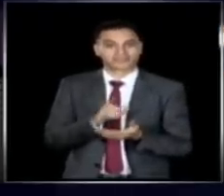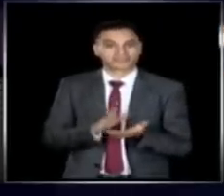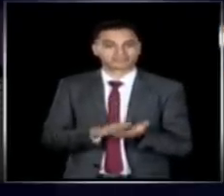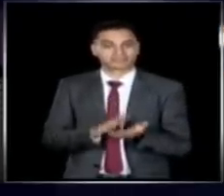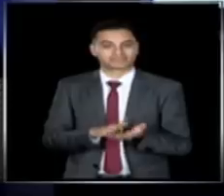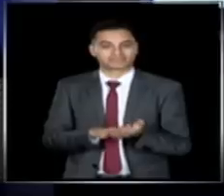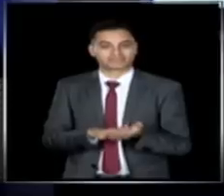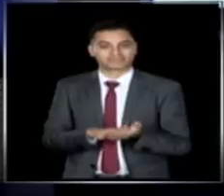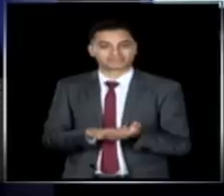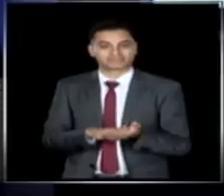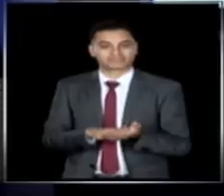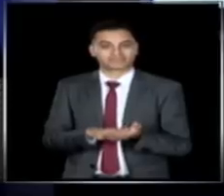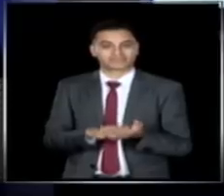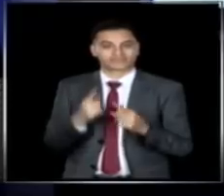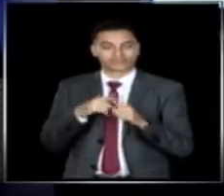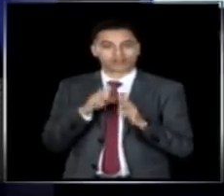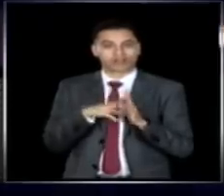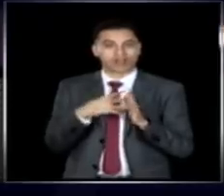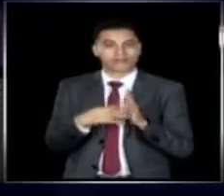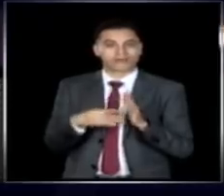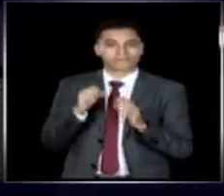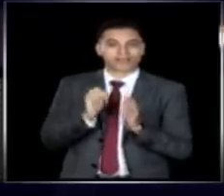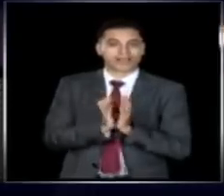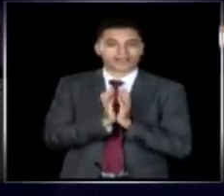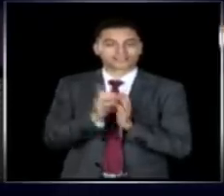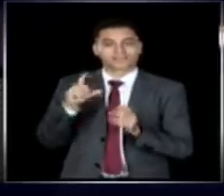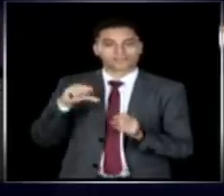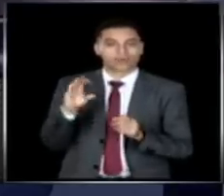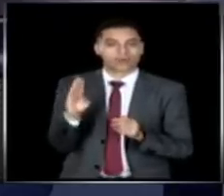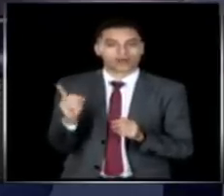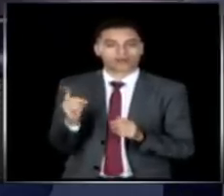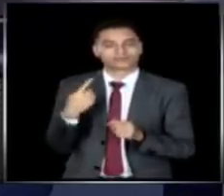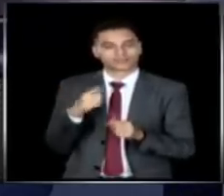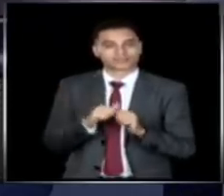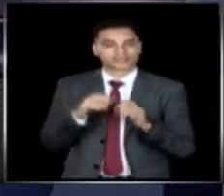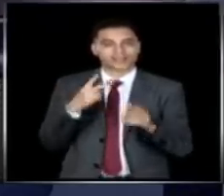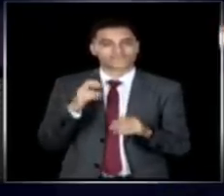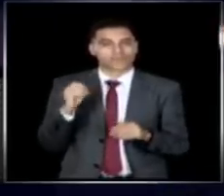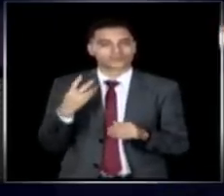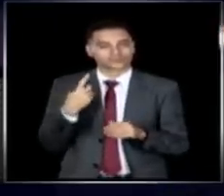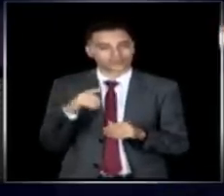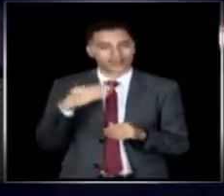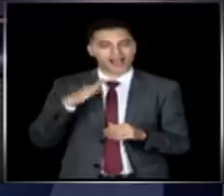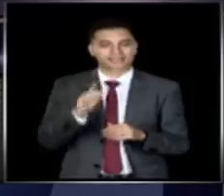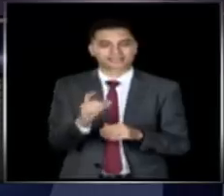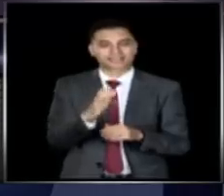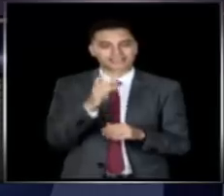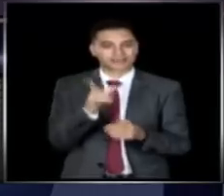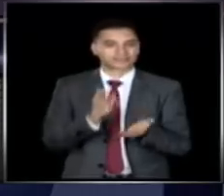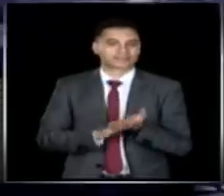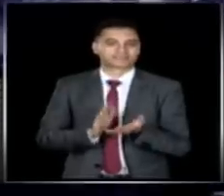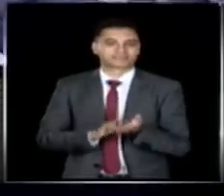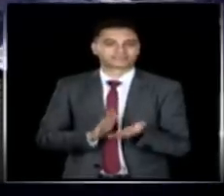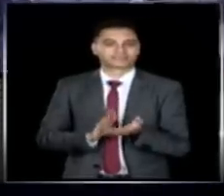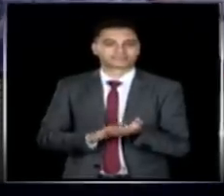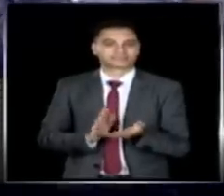بوكر. قائمة الطويلة للبوكر. برافو عليكم. 12 2014. برافو عليك يا حسن، إجابة صحيحة.